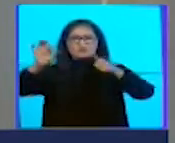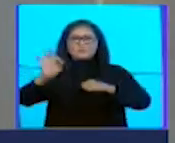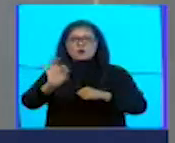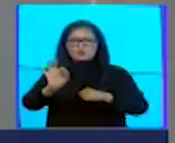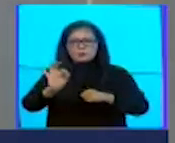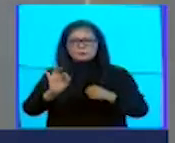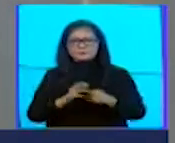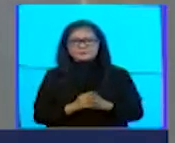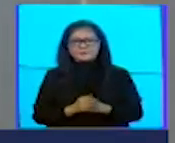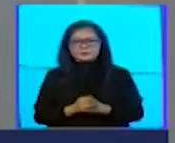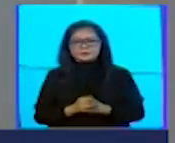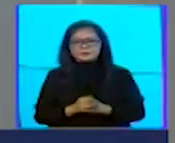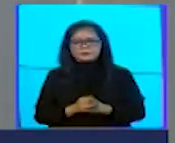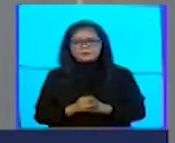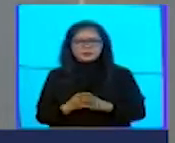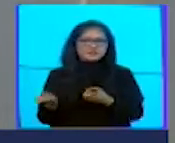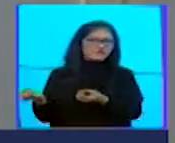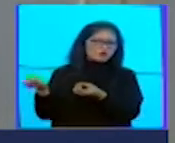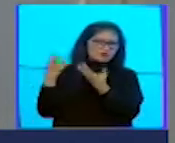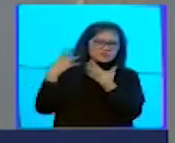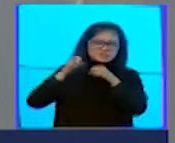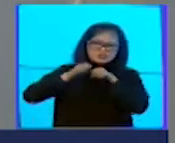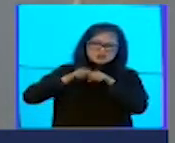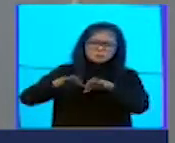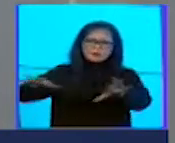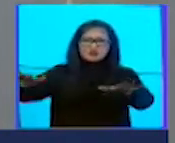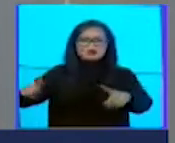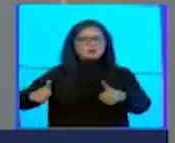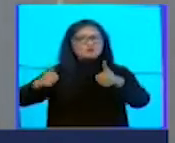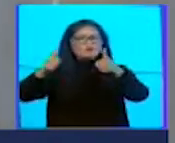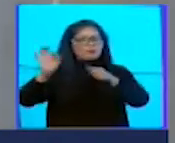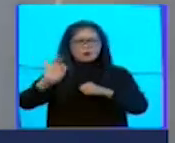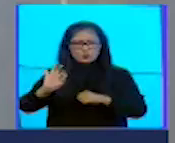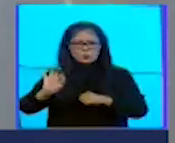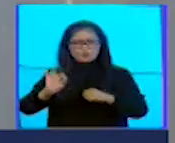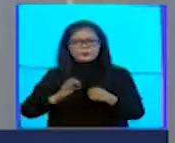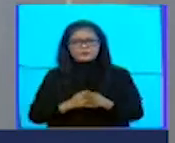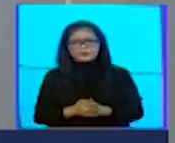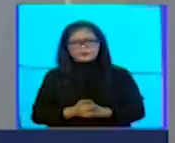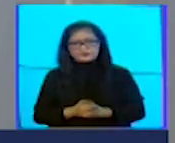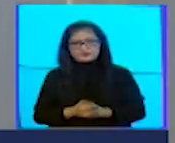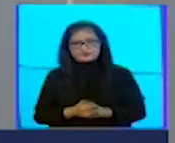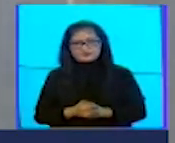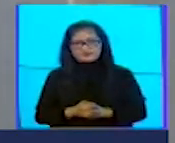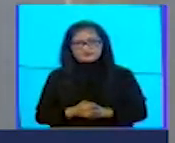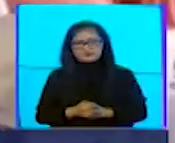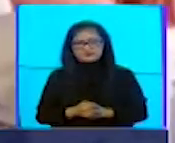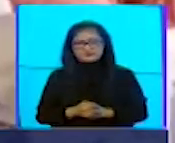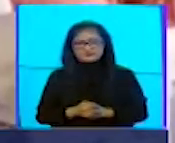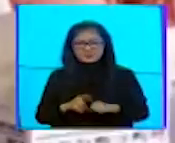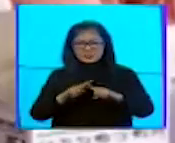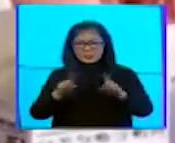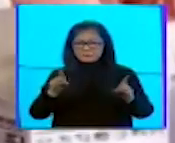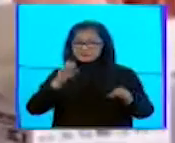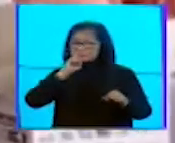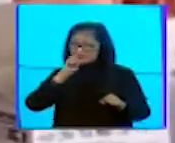karena masih mungkin masih mau ke sejak contoh pengguna mobil ta MK itu terjadi itu kan sudah tak sampaikan